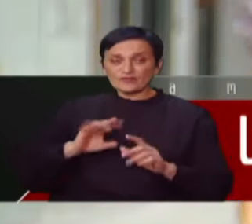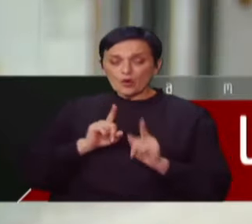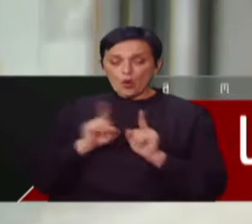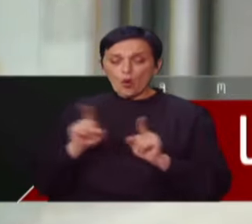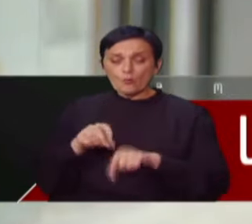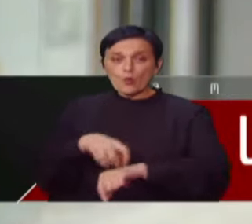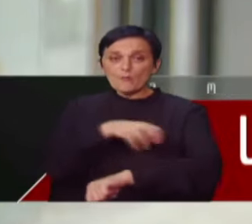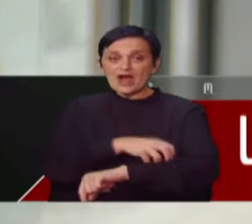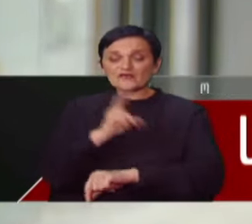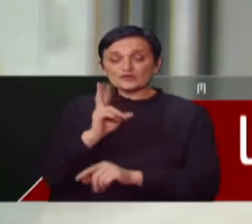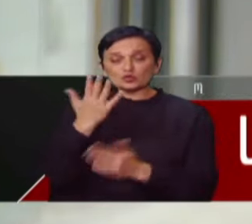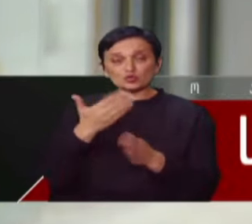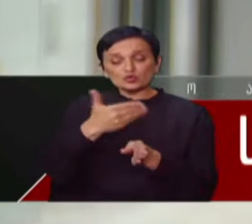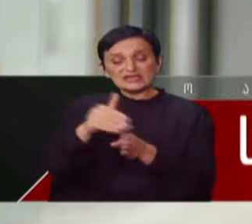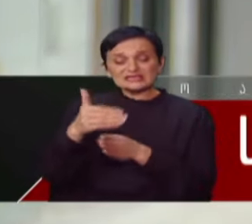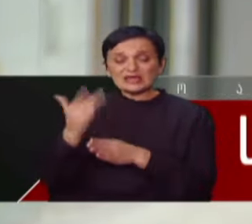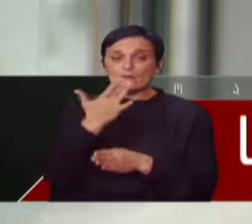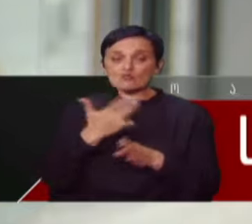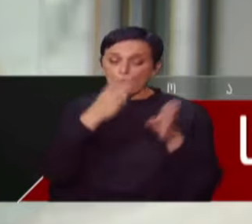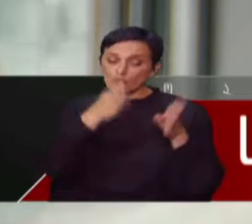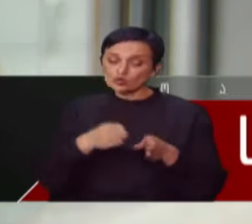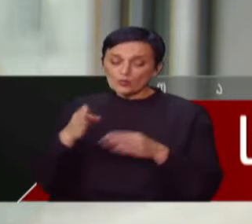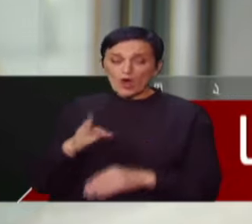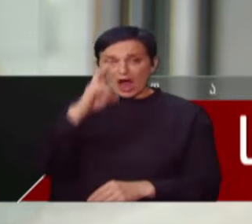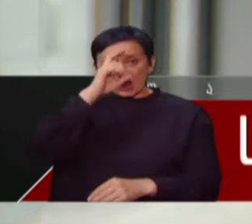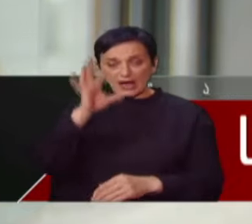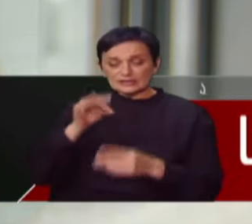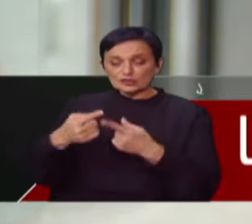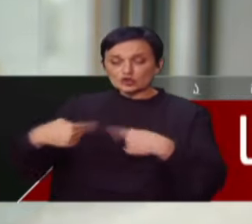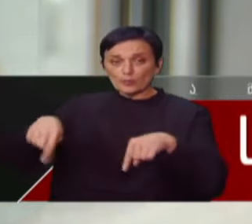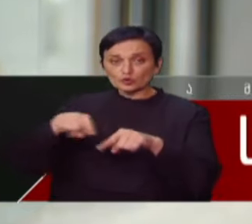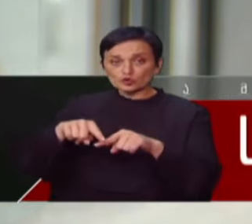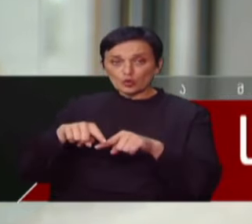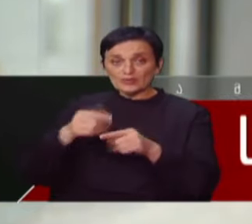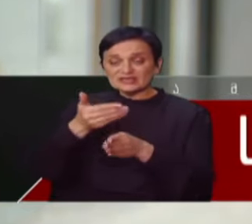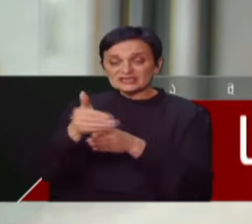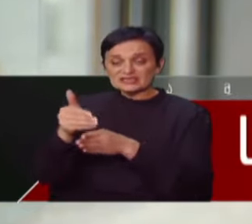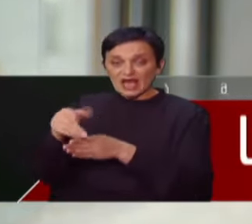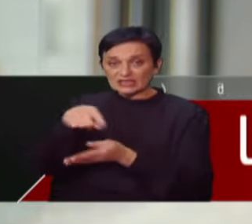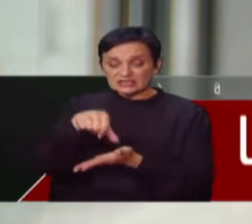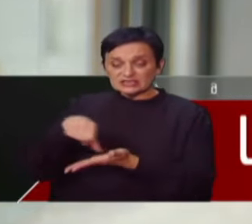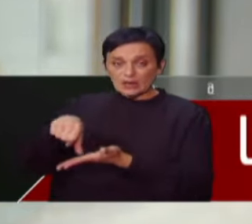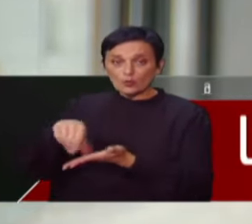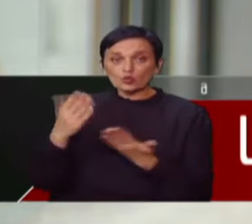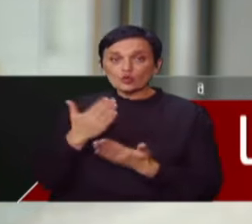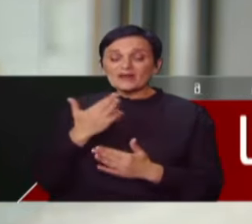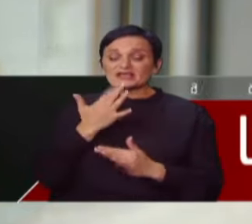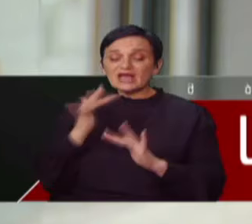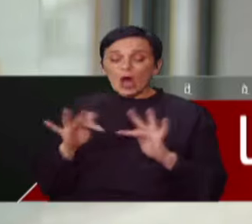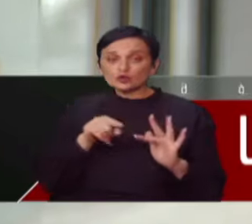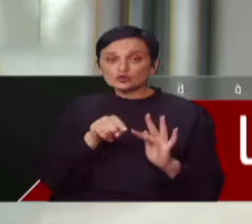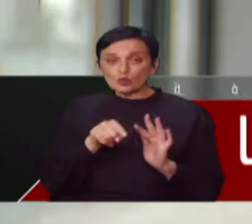ოპოზიციური პარტიები, თუ ცალკეული პოლიტიკური სუბიექტები ან არასამთავრობო ორგანიზაციების ცალკეული წარმომადგენლები, რომლებიც